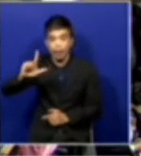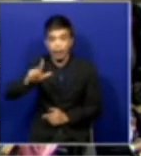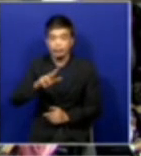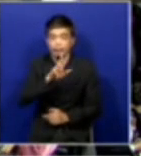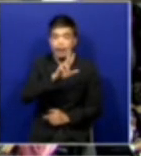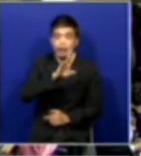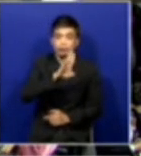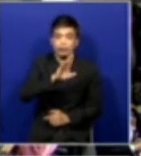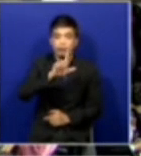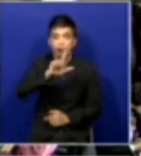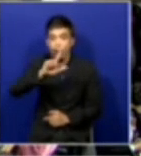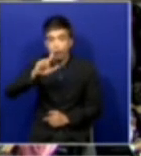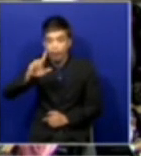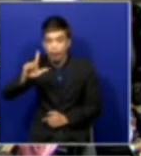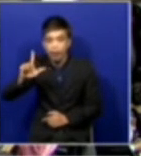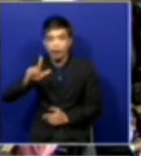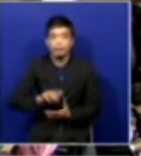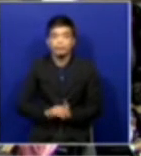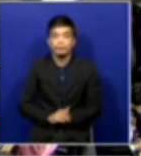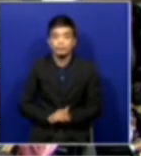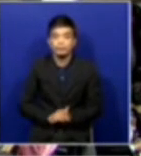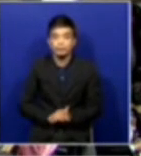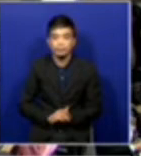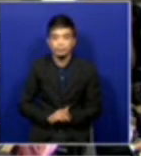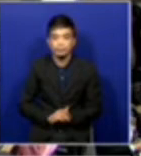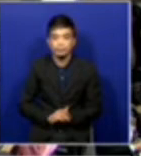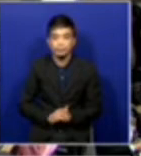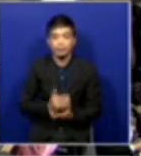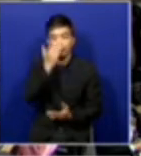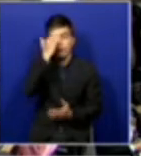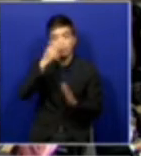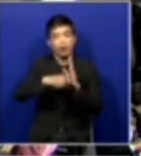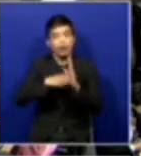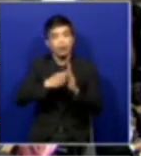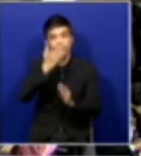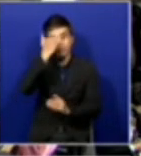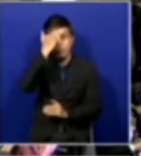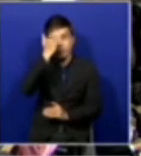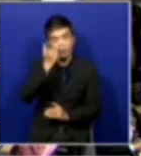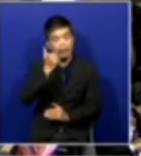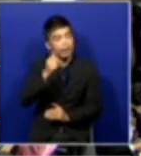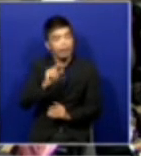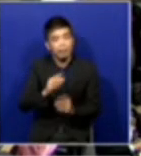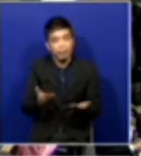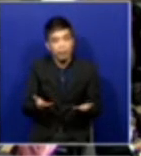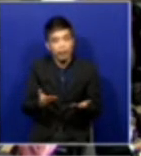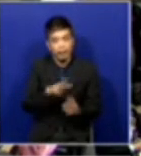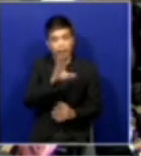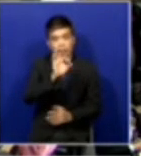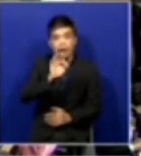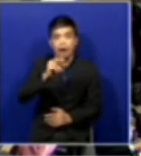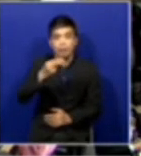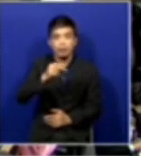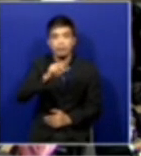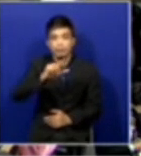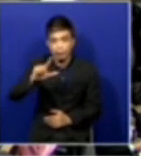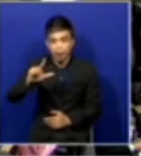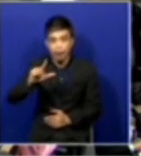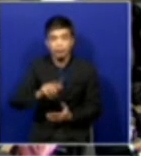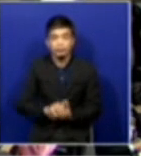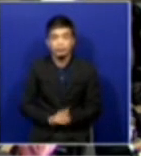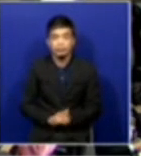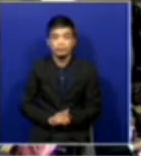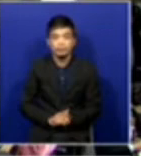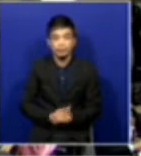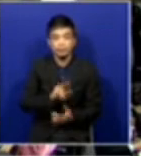300-400 ล้านเท่านั้นเองทำไมไปใช้อะไรเร็วนักอะฮะ90,000 ล้านใ